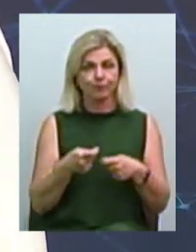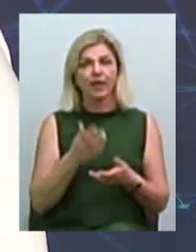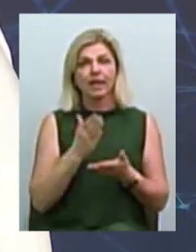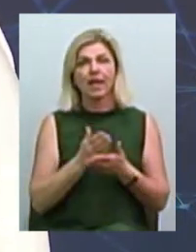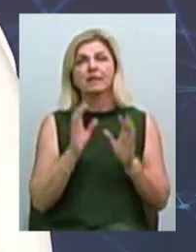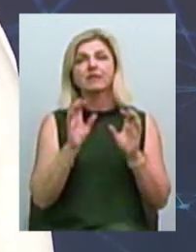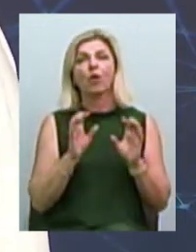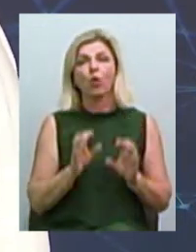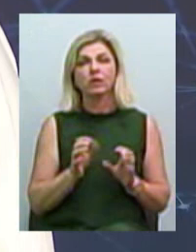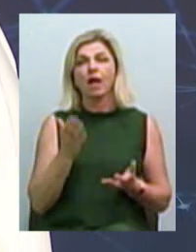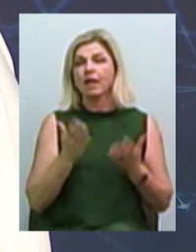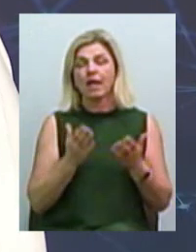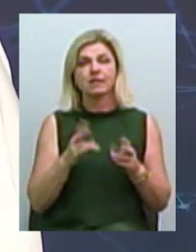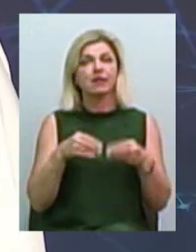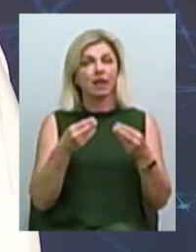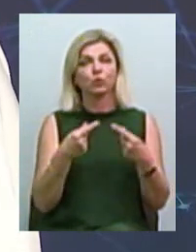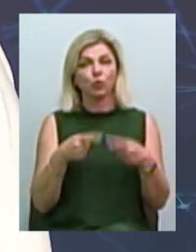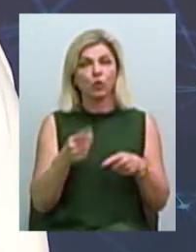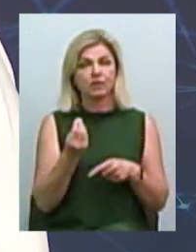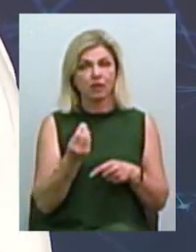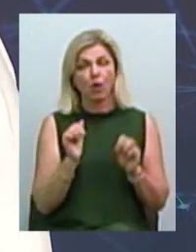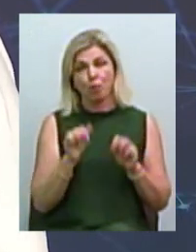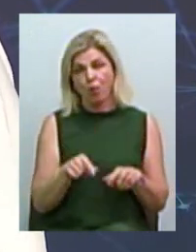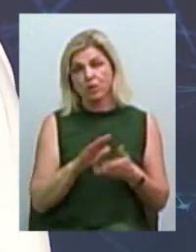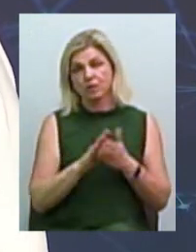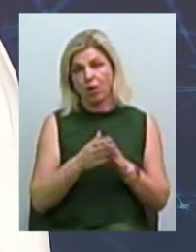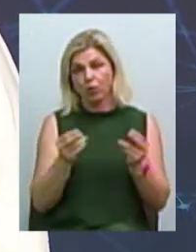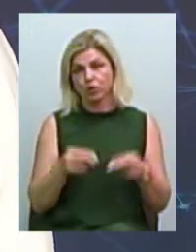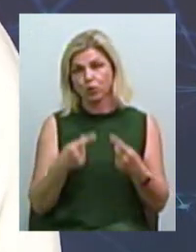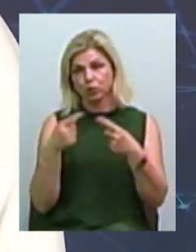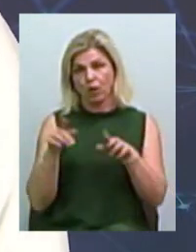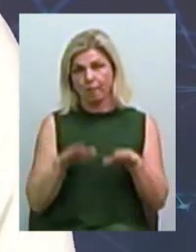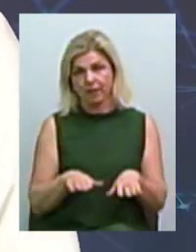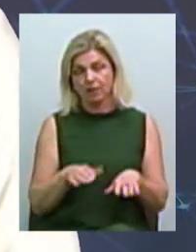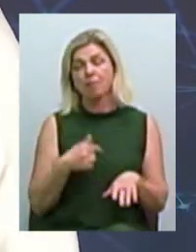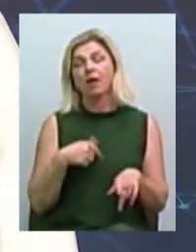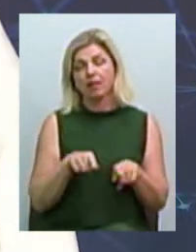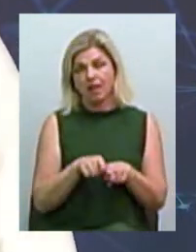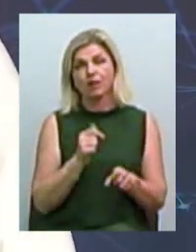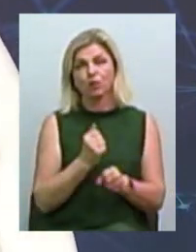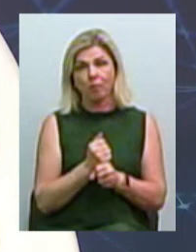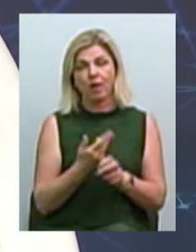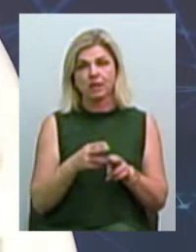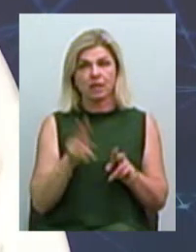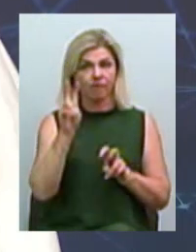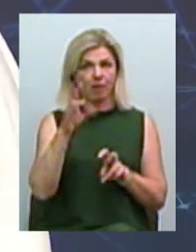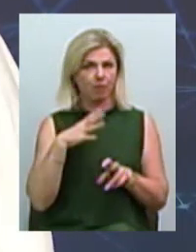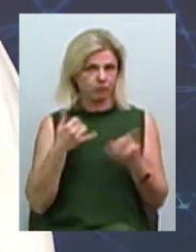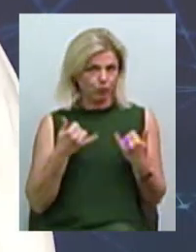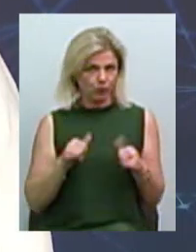дозволено, якщо не надається договірна ціна, ми можемо заключити з другим місцем. Тому ми це зробили, і ця компанія була трошки здивована,